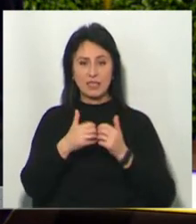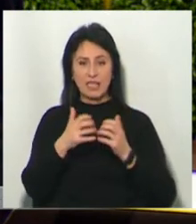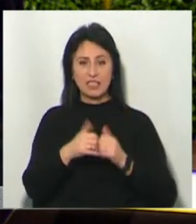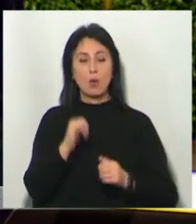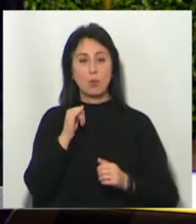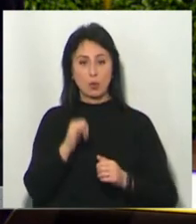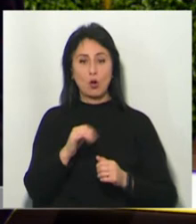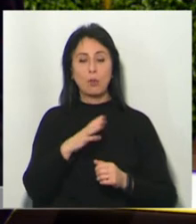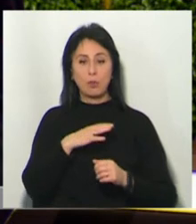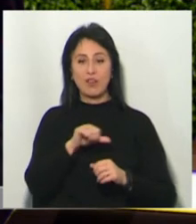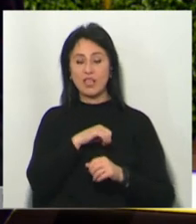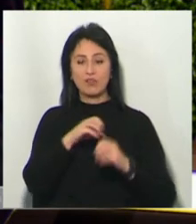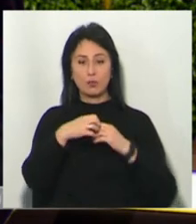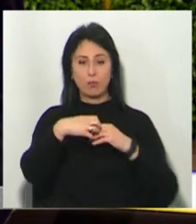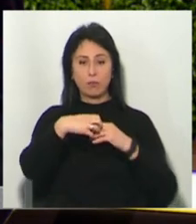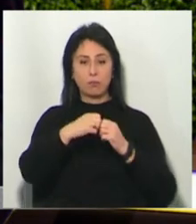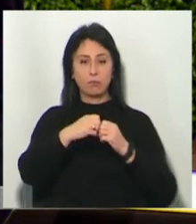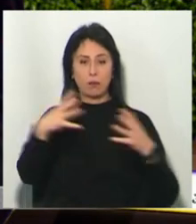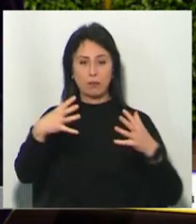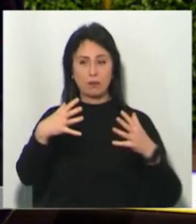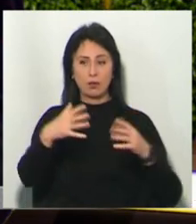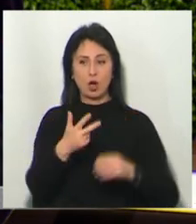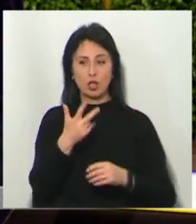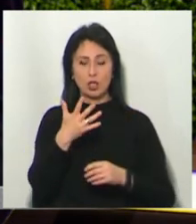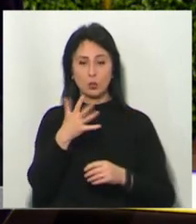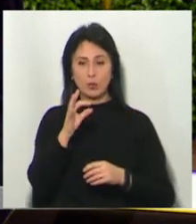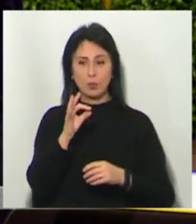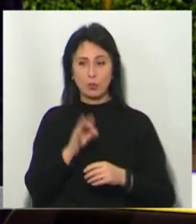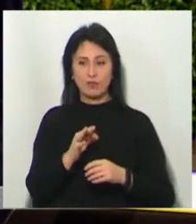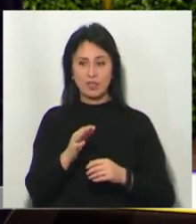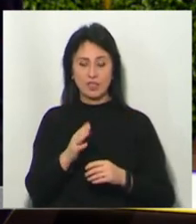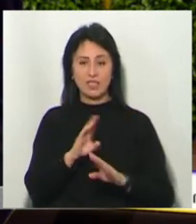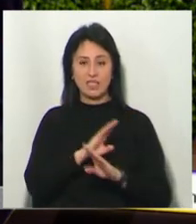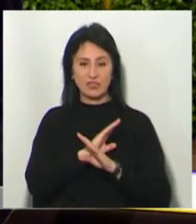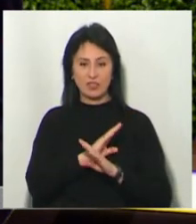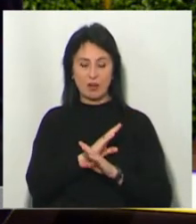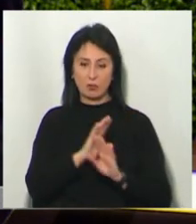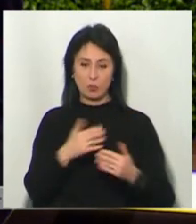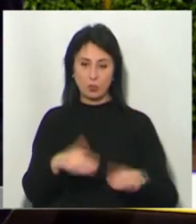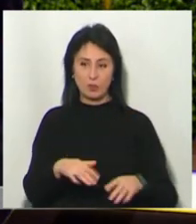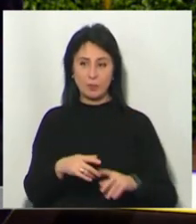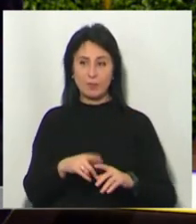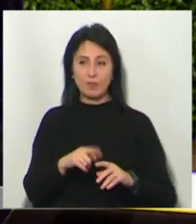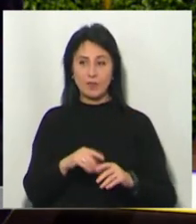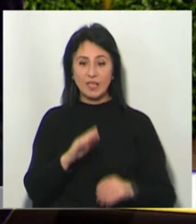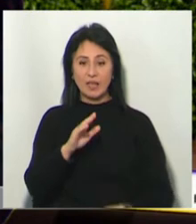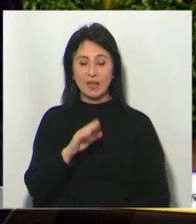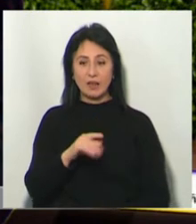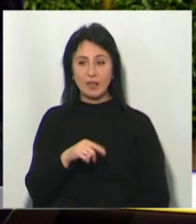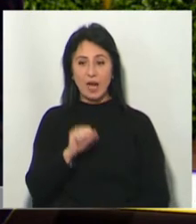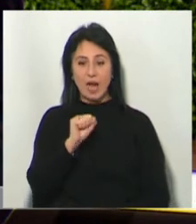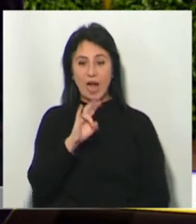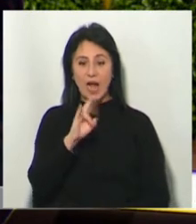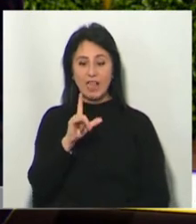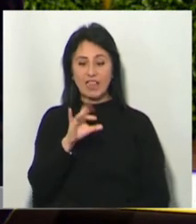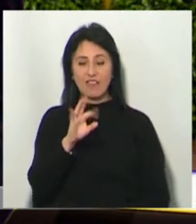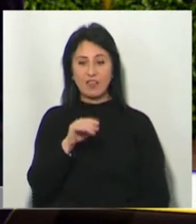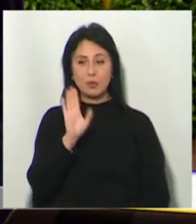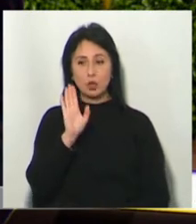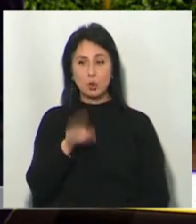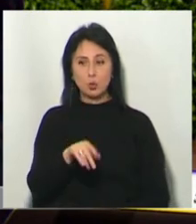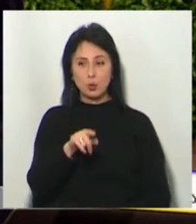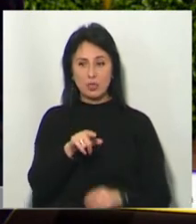გამოსავლის როცა ანევრიზმა გამცდარ შემთხვევაში 35%-ია მინიმუმ სიკვდილიანობა. Არტერიოვენოზური ეს ანევრიზმა გაცილებით